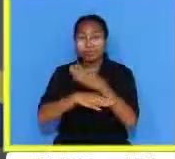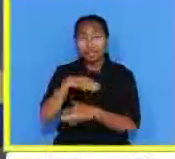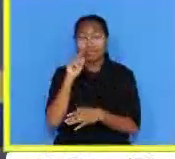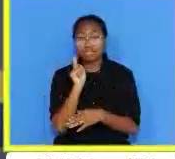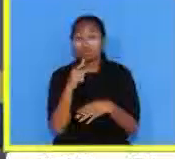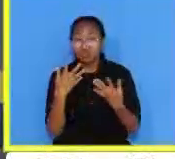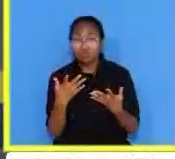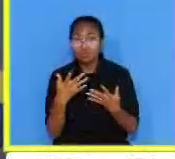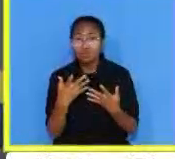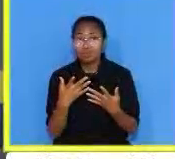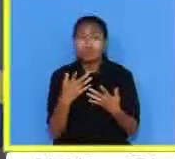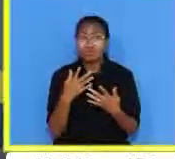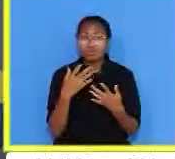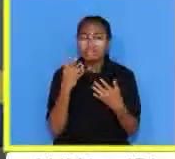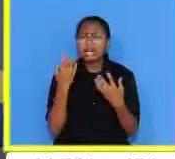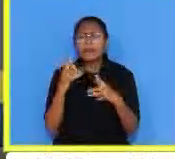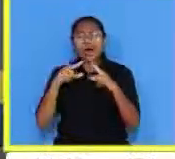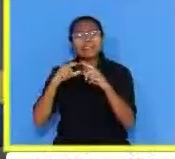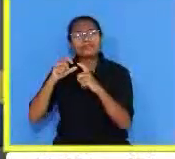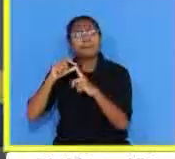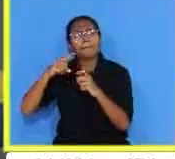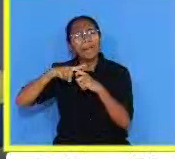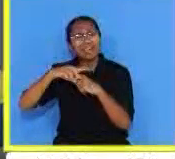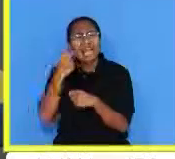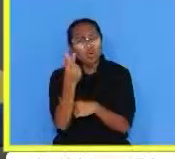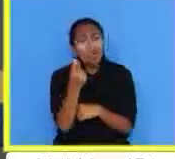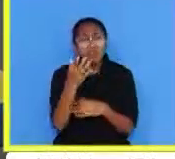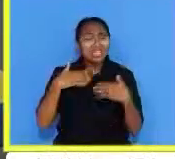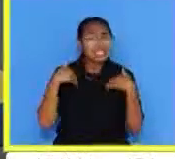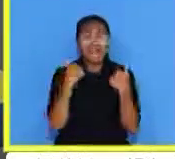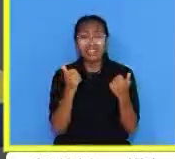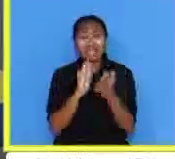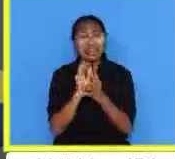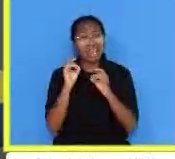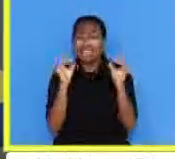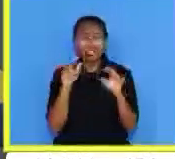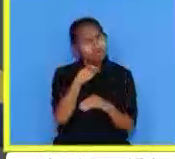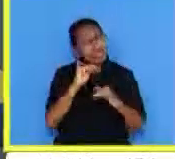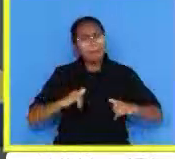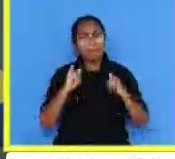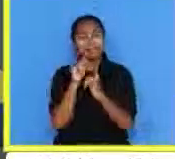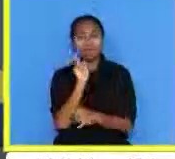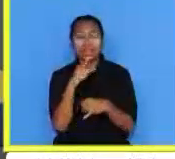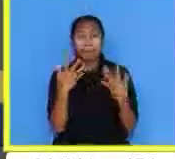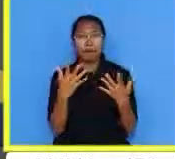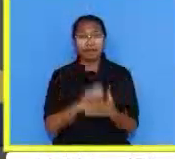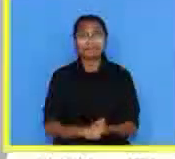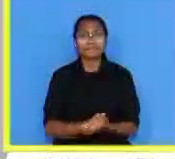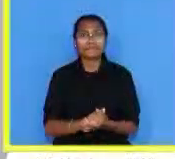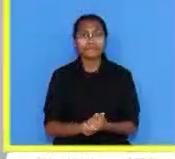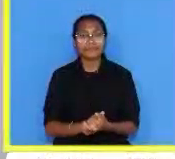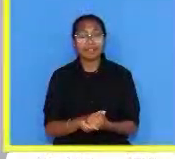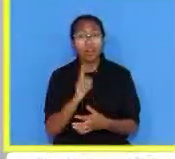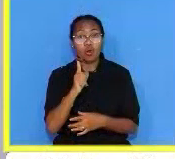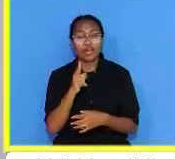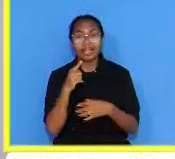mungkin terhadap aspek ekonominya, aspek kesehatan dan lain sebagainya seperti apa Kak Dina? Ya, jadi